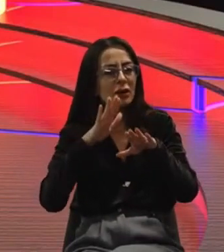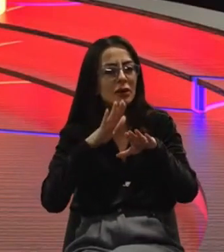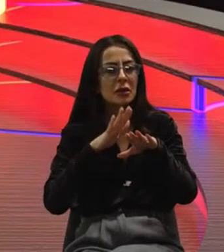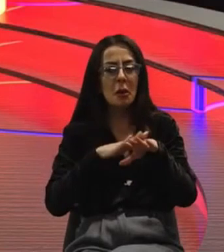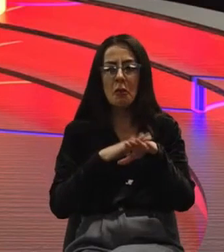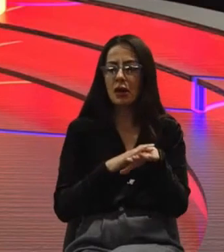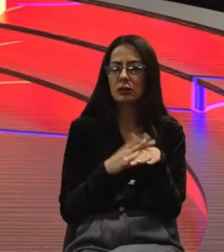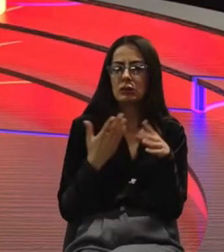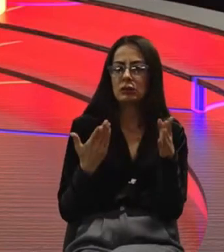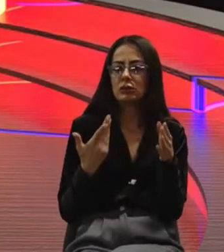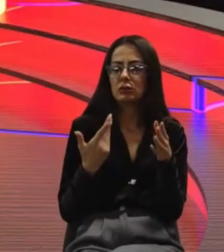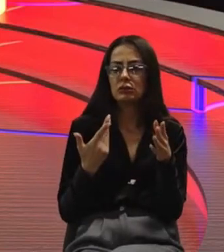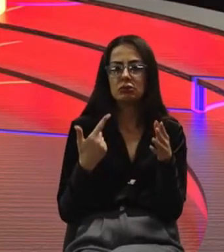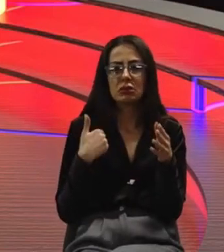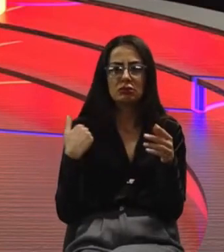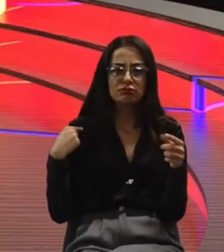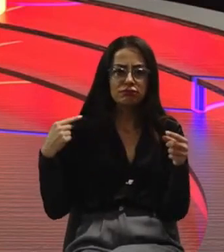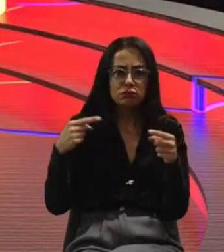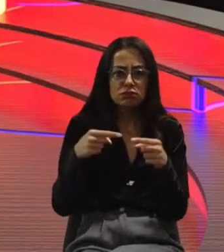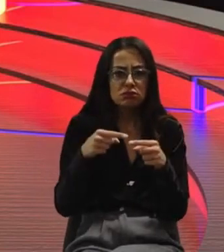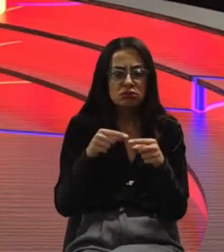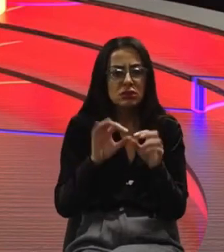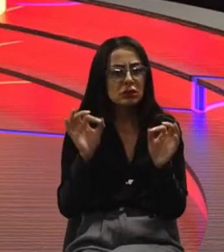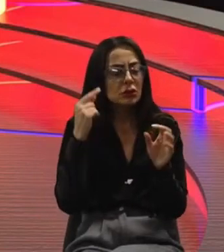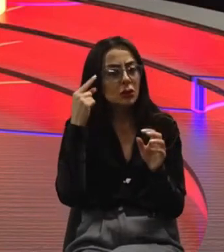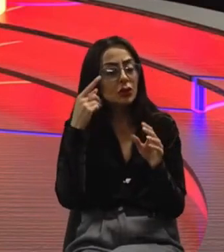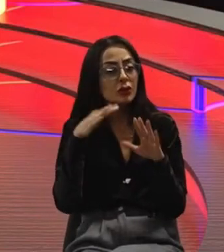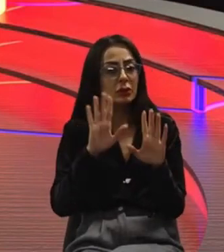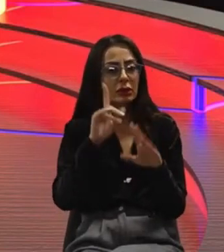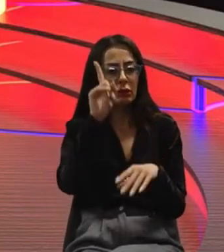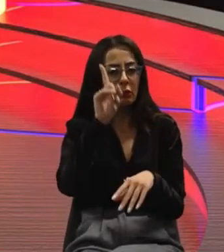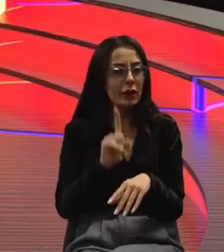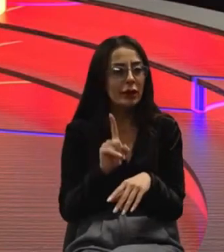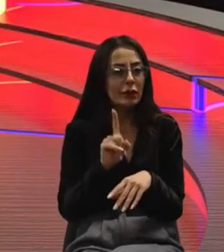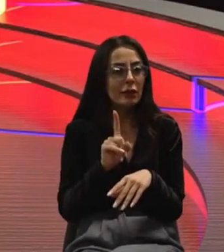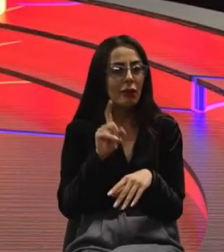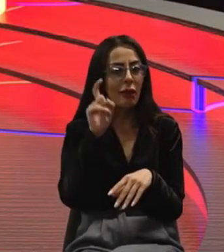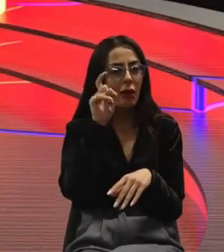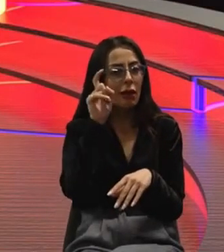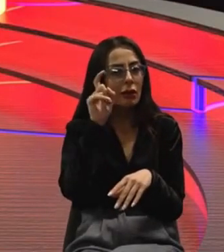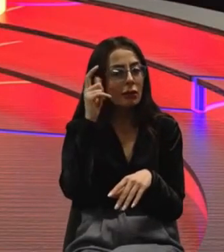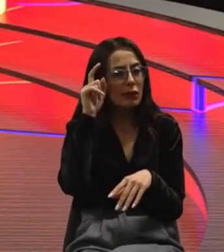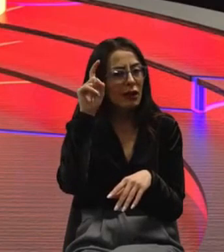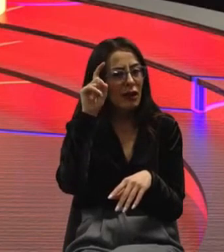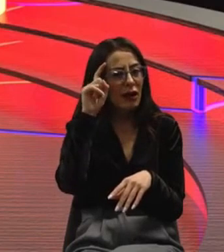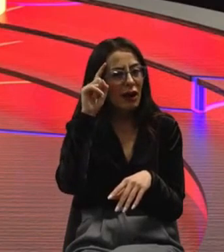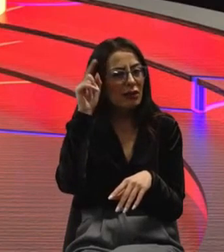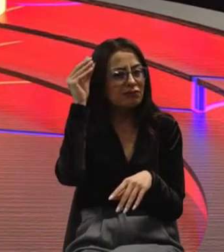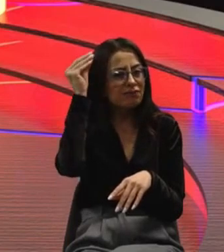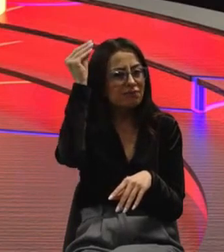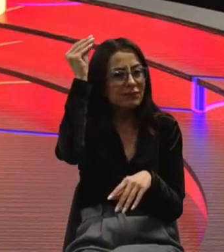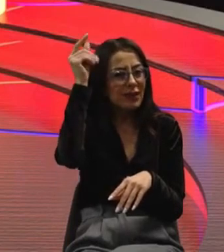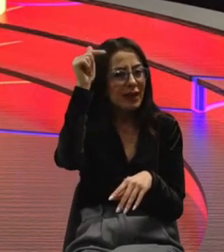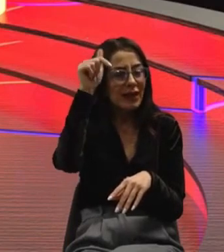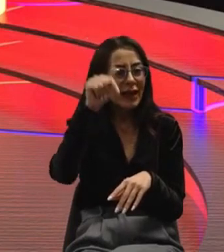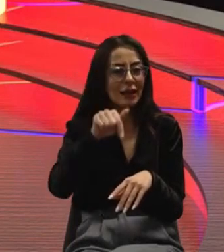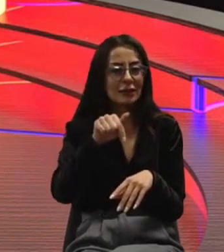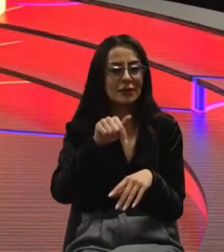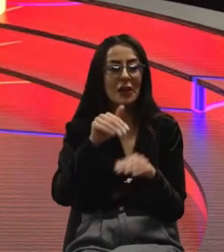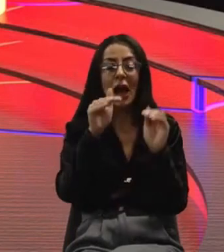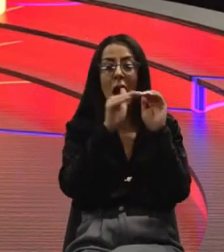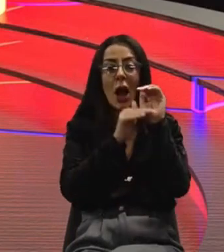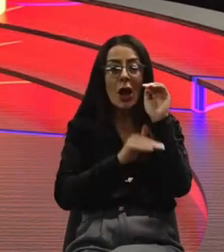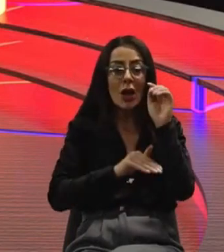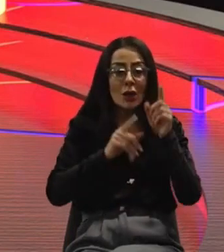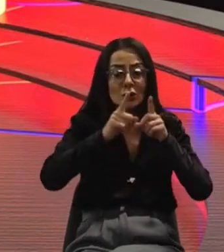düşünmemiştim bunu da ilk aklıma gelen bu oldu hayatım bu kadar uzun olduğunu bilseydim